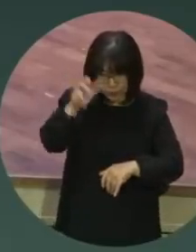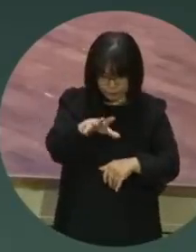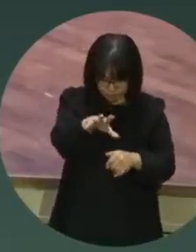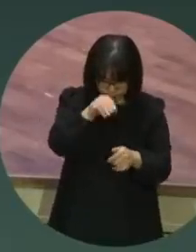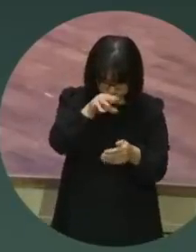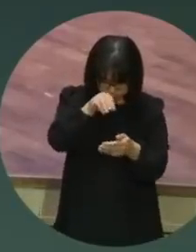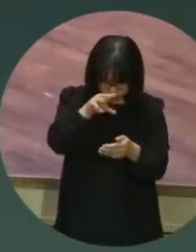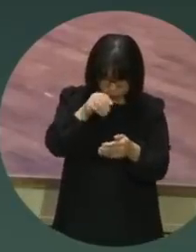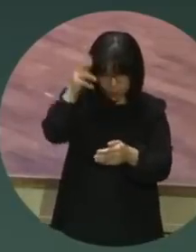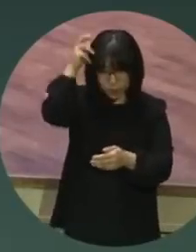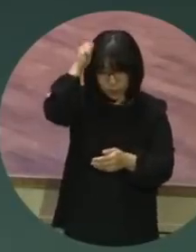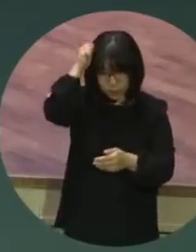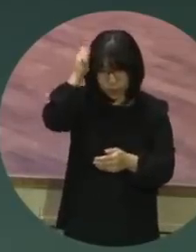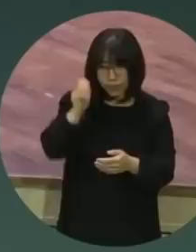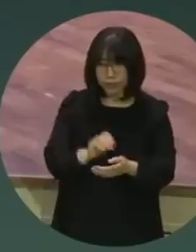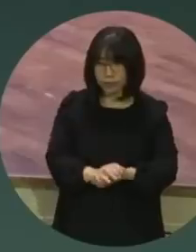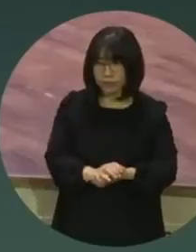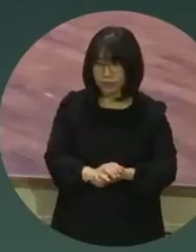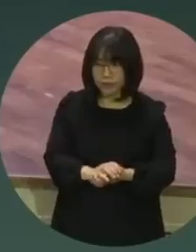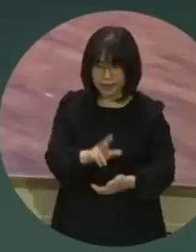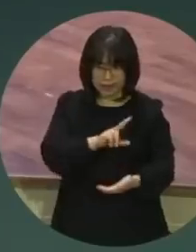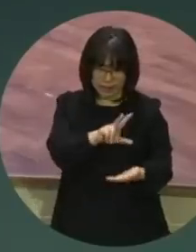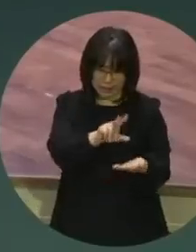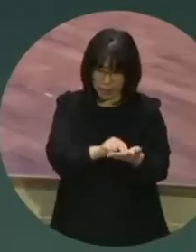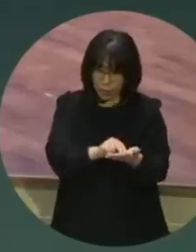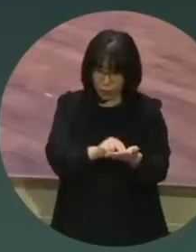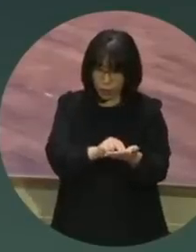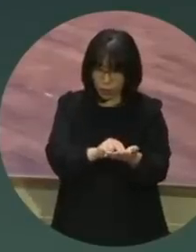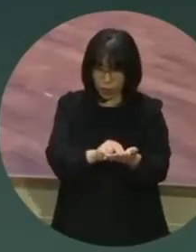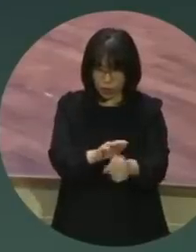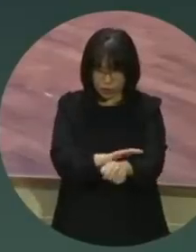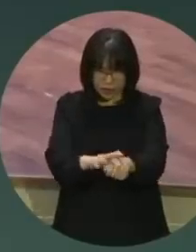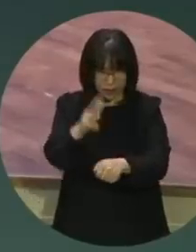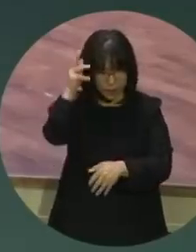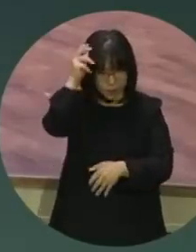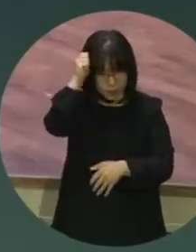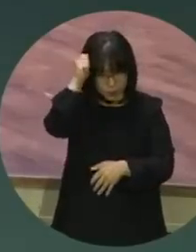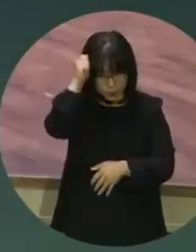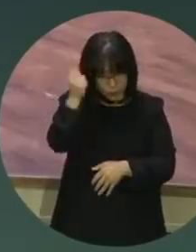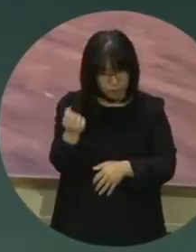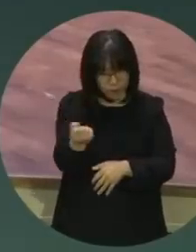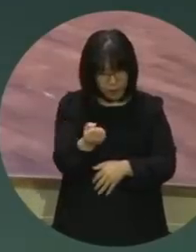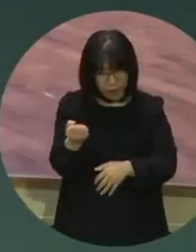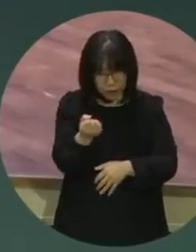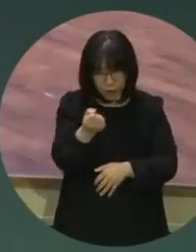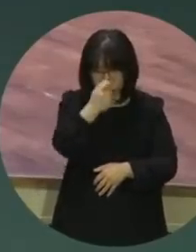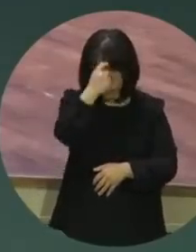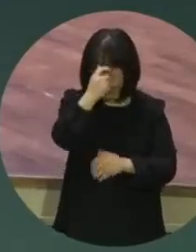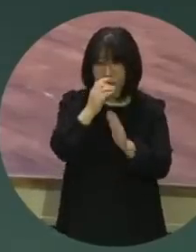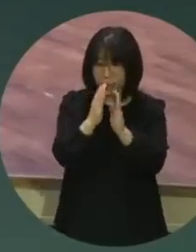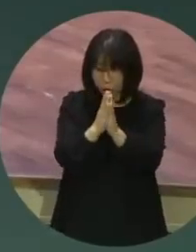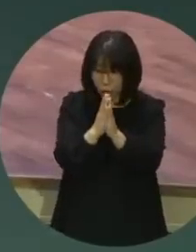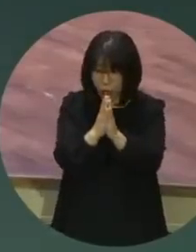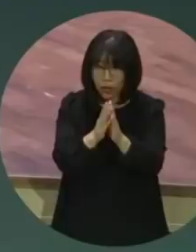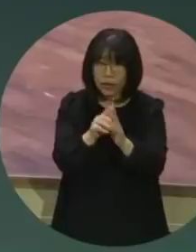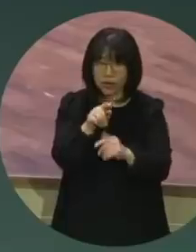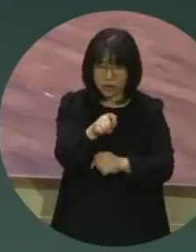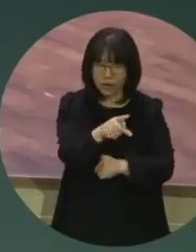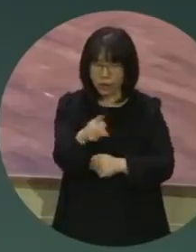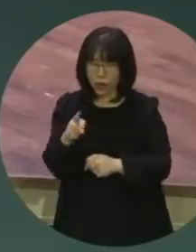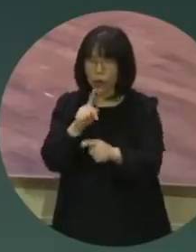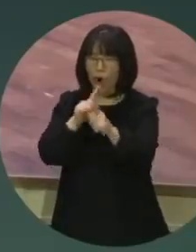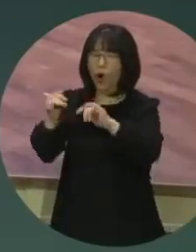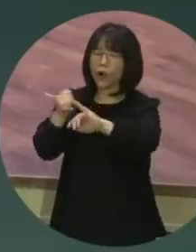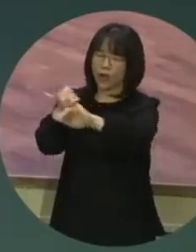중요한 단어들은 제목들, 제목 대지들은 외워놓는 게 좋은 것입니다. 그 기도할 때 그게 언약 기도이기 때문에